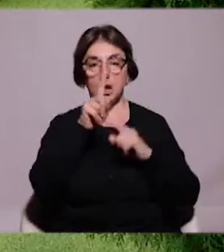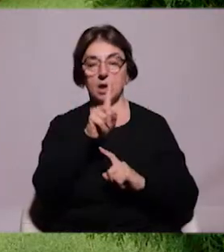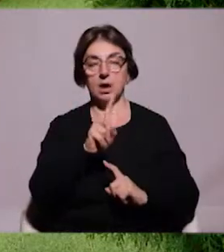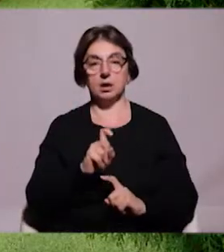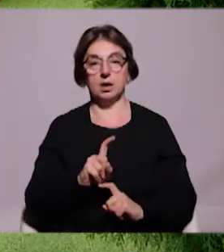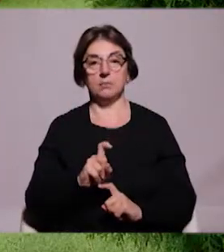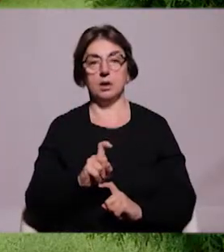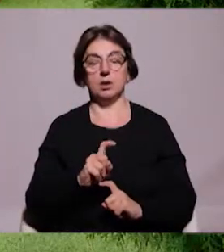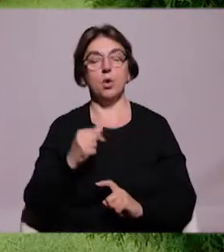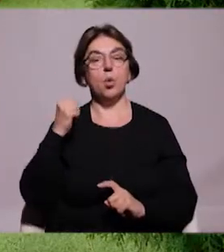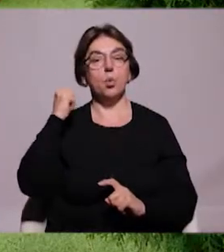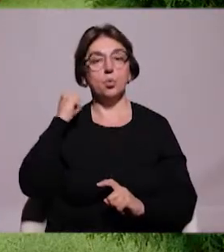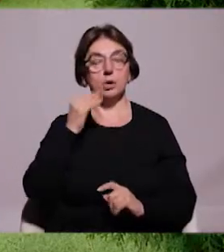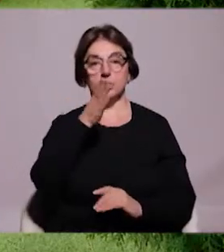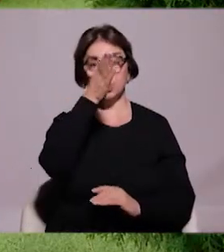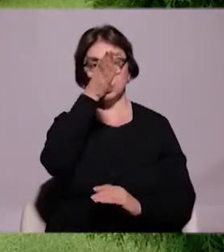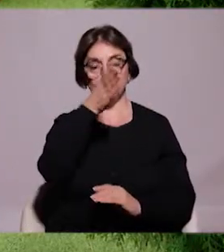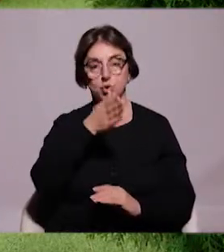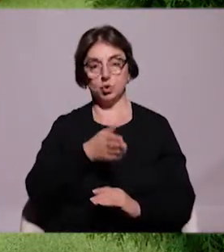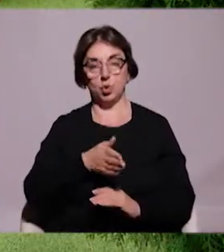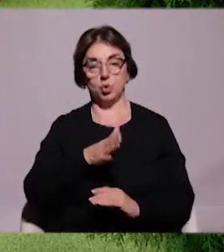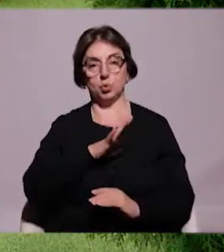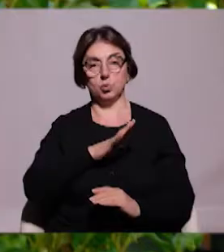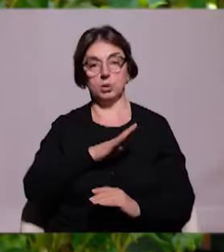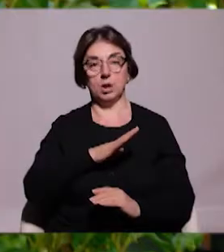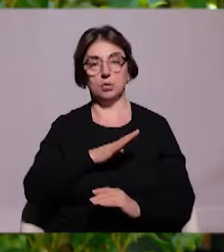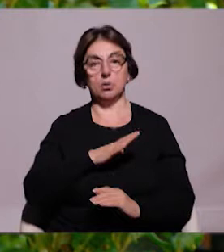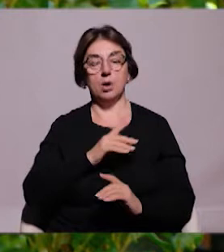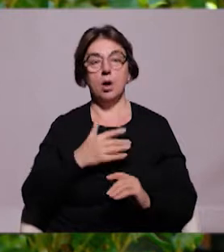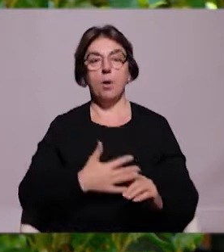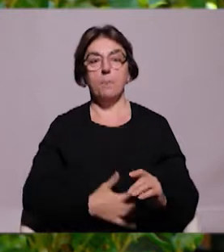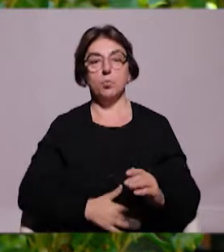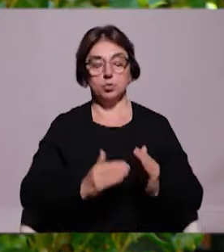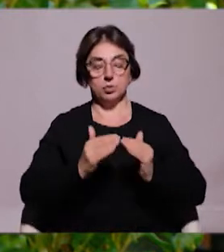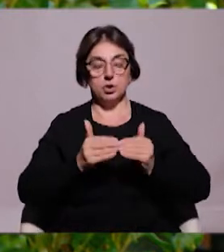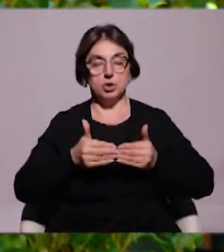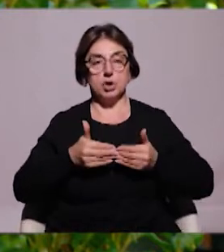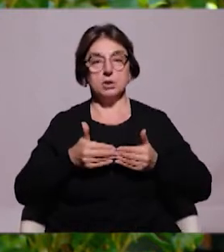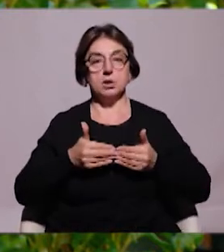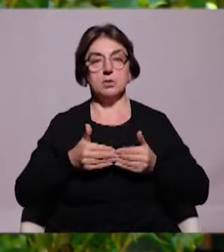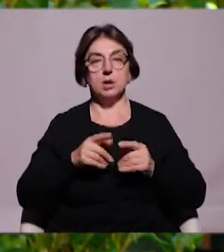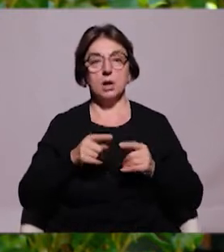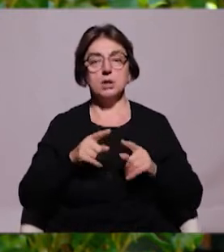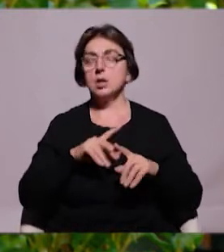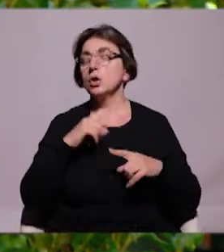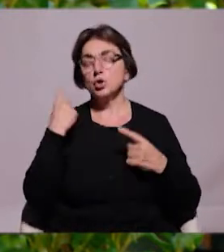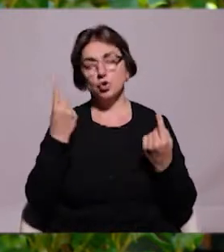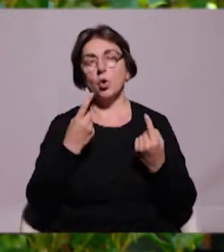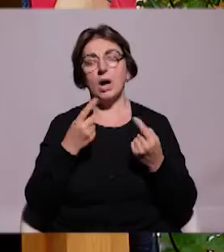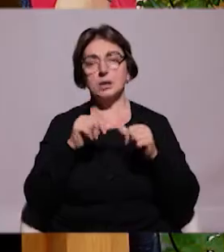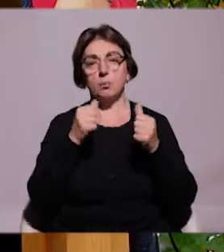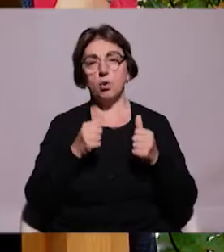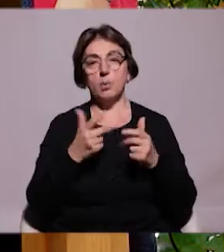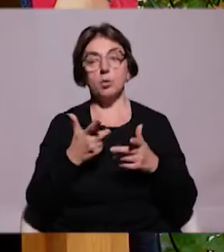ხერხემალი უკანა მხრიდან სწორ ვერტიკალურ ხაზს უნდა ქმნიდეს, მუცელი ოდნავ შეწეული უნდა იყოს. ეს ის ზოგადი ფორმებია,